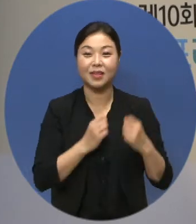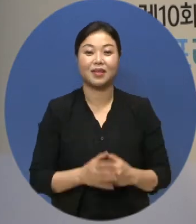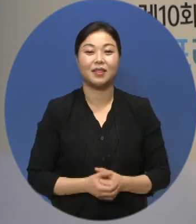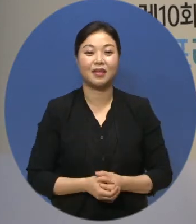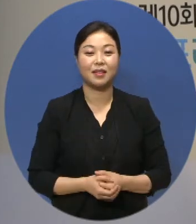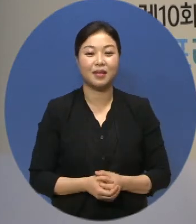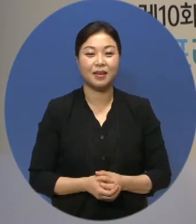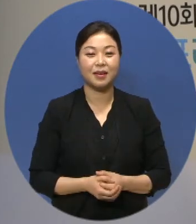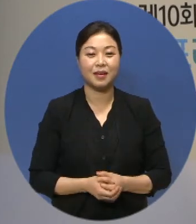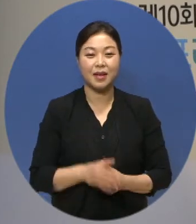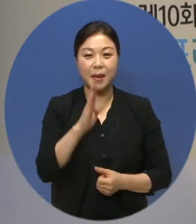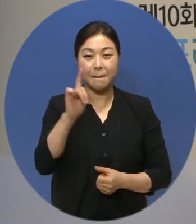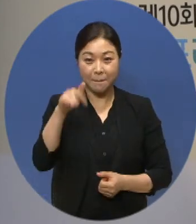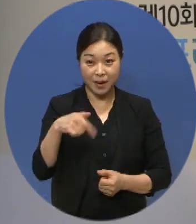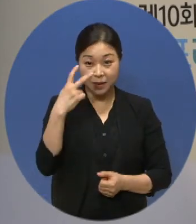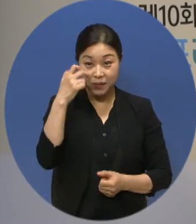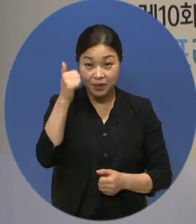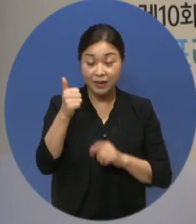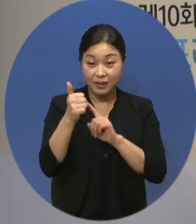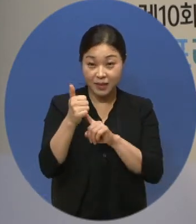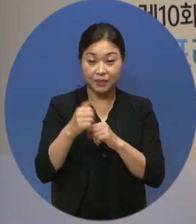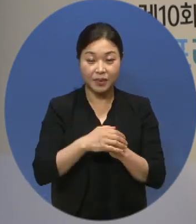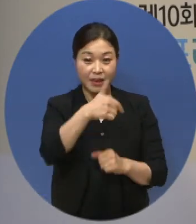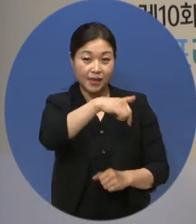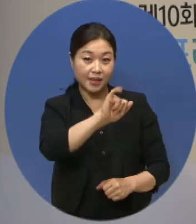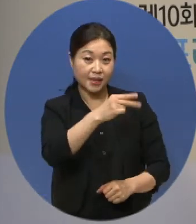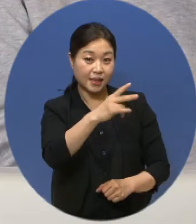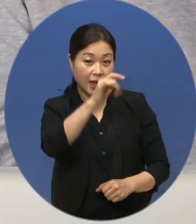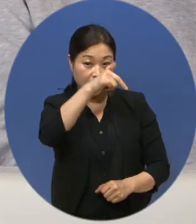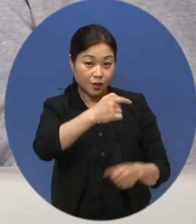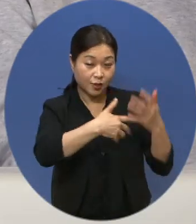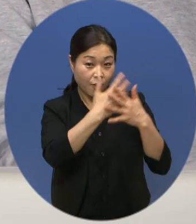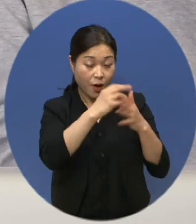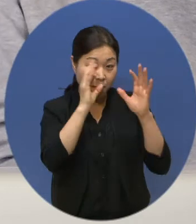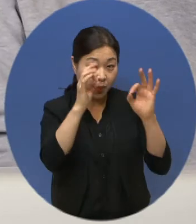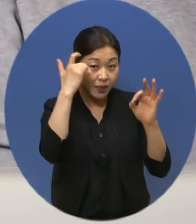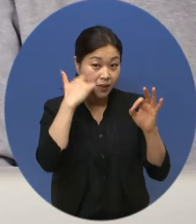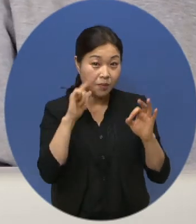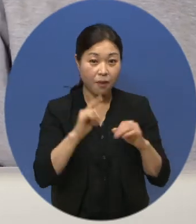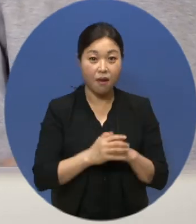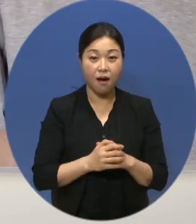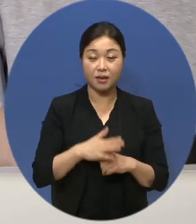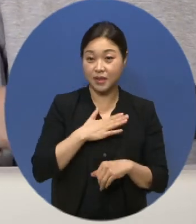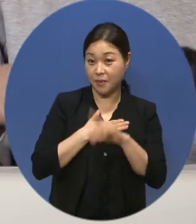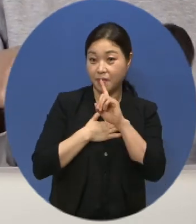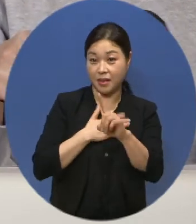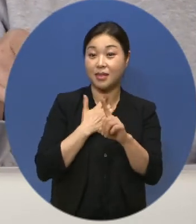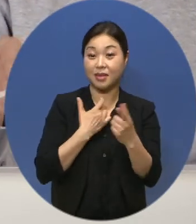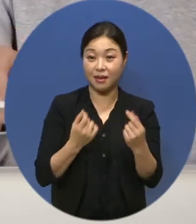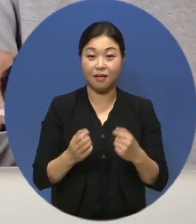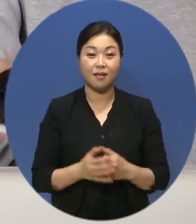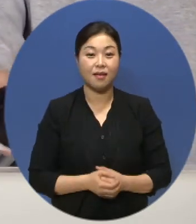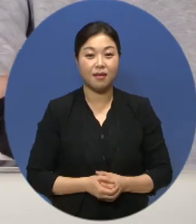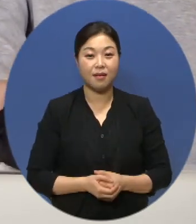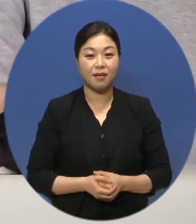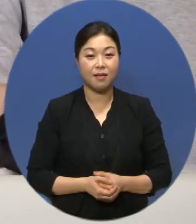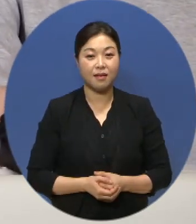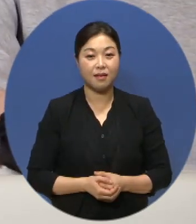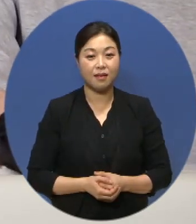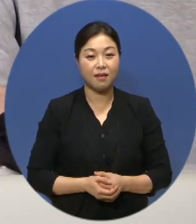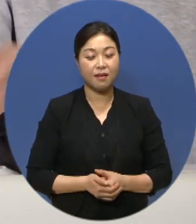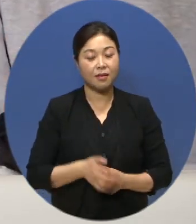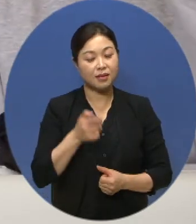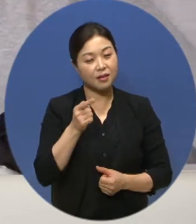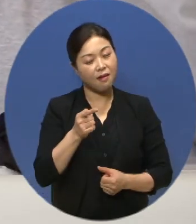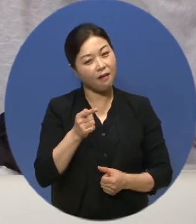우리 박향근 감독님 기대주 어떻게 보셨습니까? 아까도 한번 말씀드렸었던 것 같은데 이 이야기의 가장